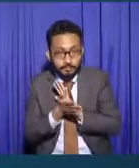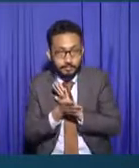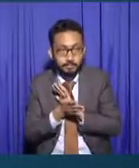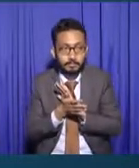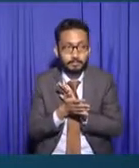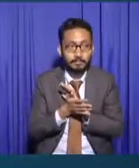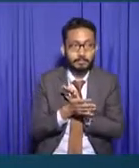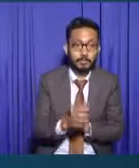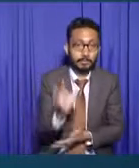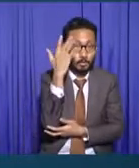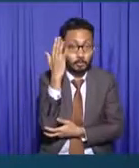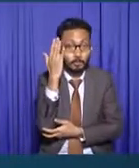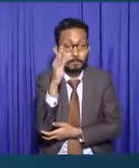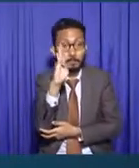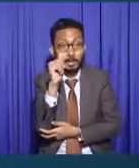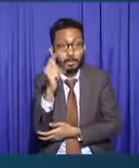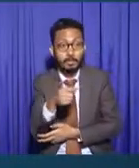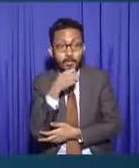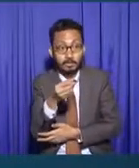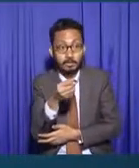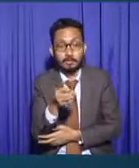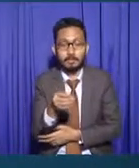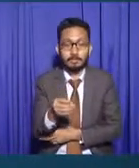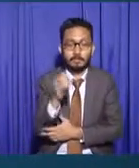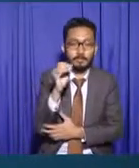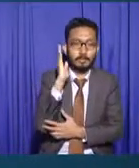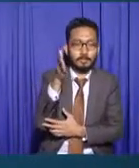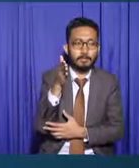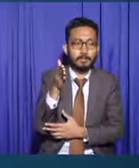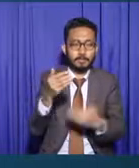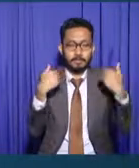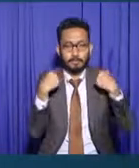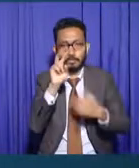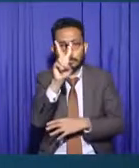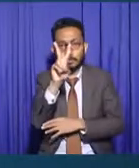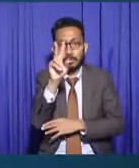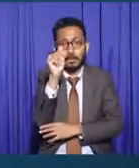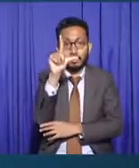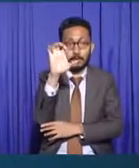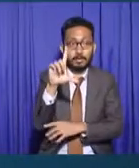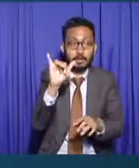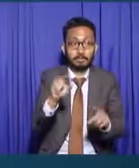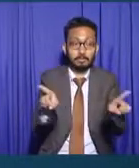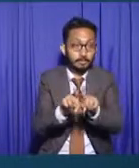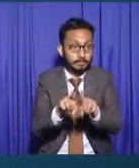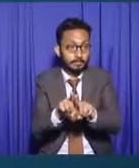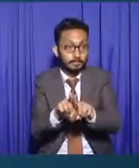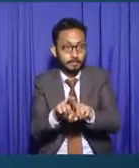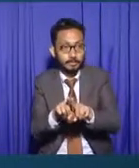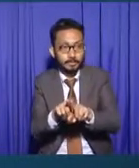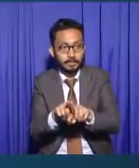induk pokok baketuline akan mempunyai dua alir yang sama